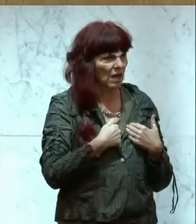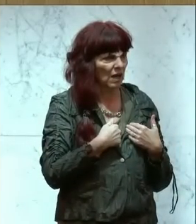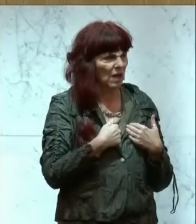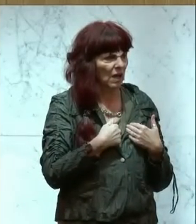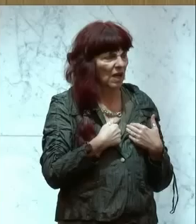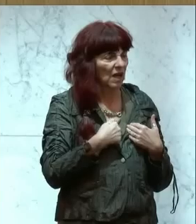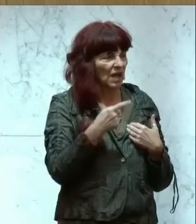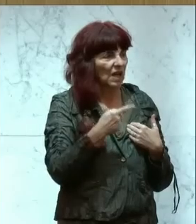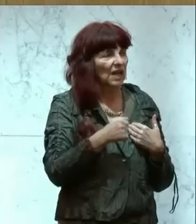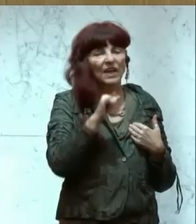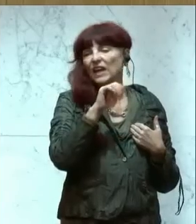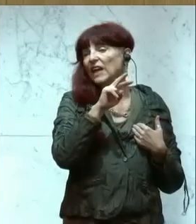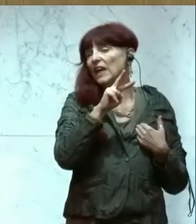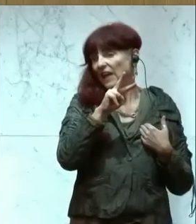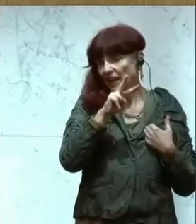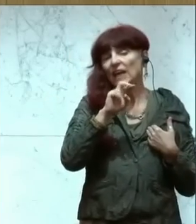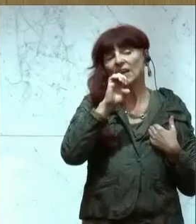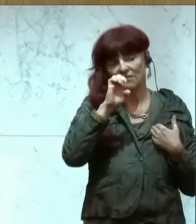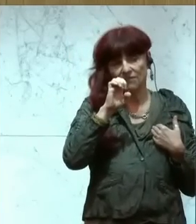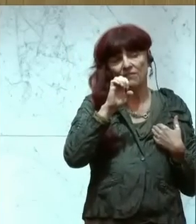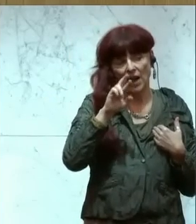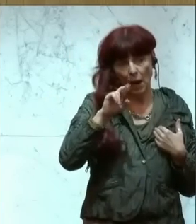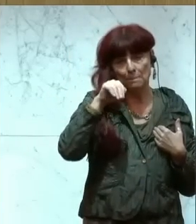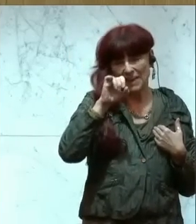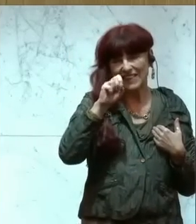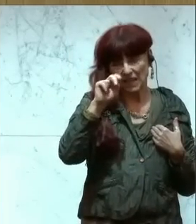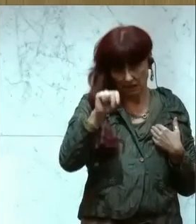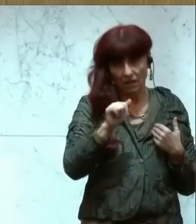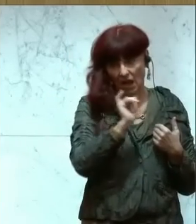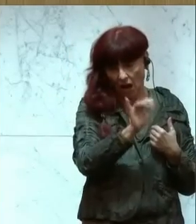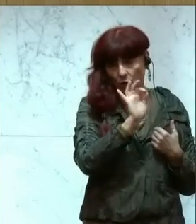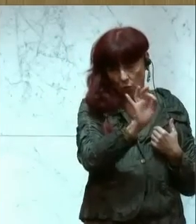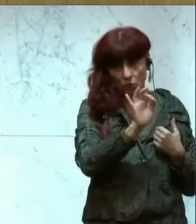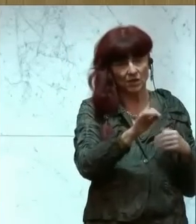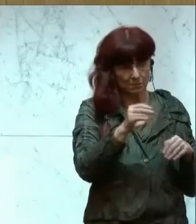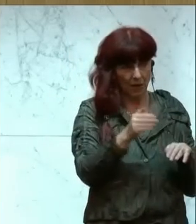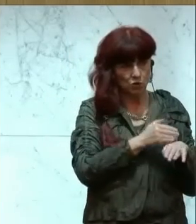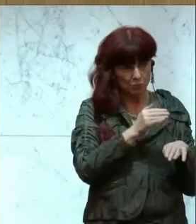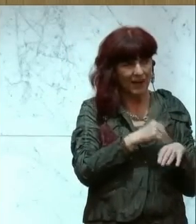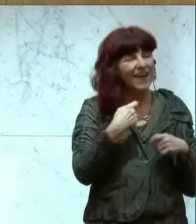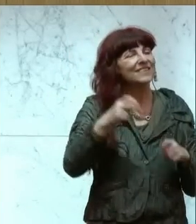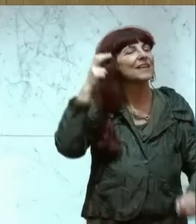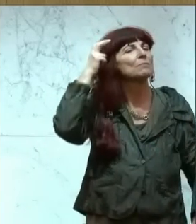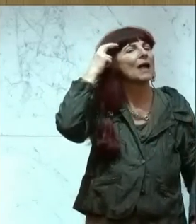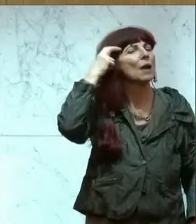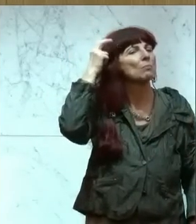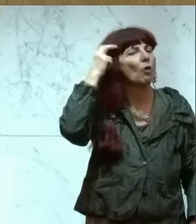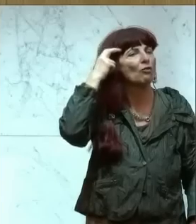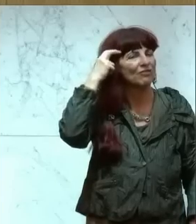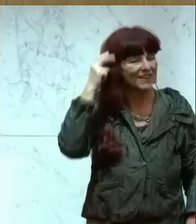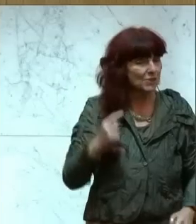Ja, Ivermectin, gutes Beispiel, wissen Sie, Herr Kollege Schallmeiner. Es gibt einen Professor in Linz, in Oberösterreich,